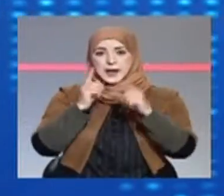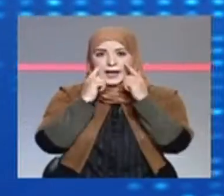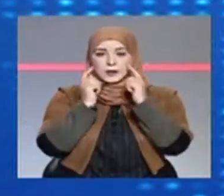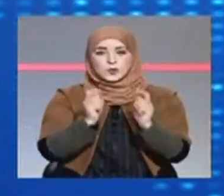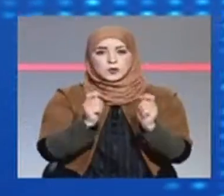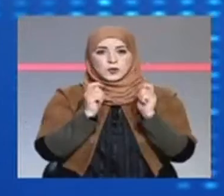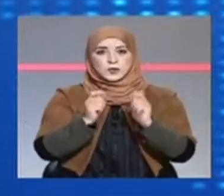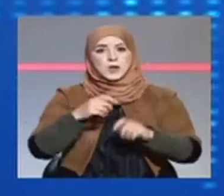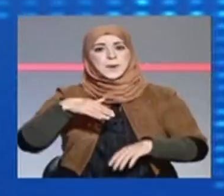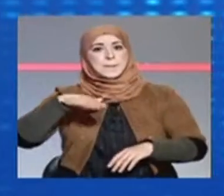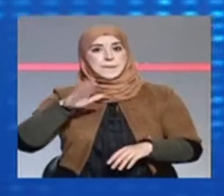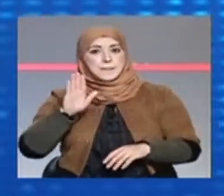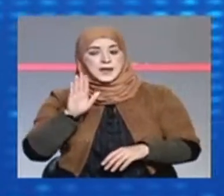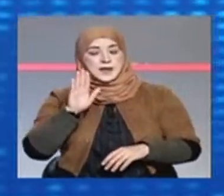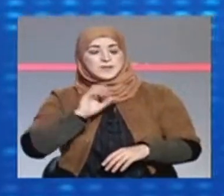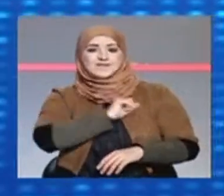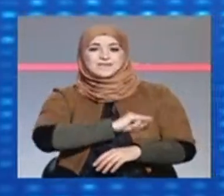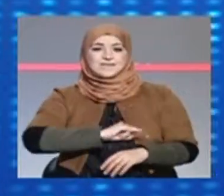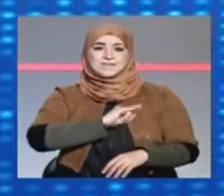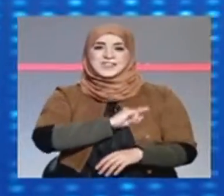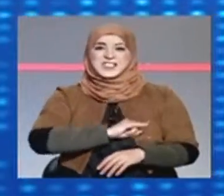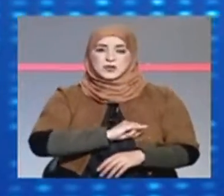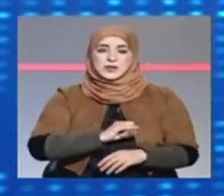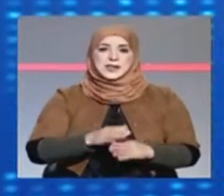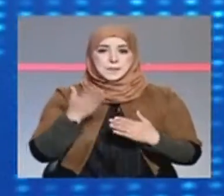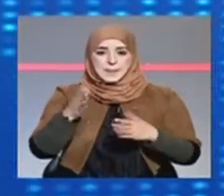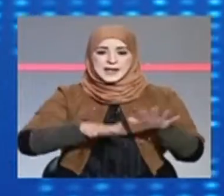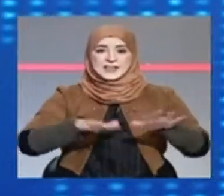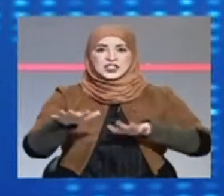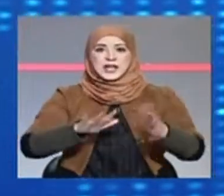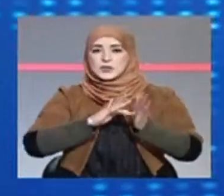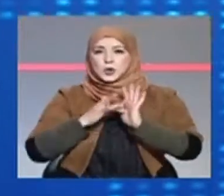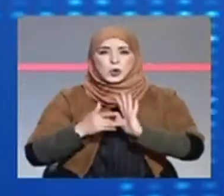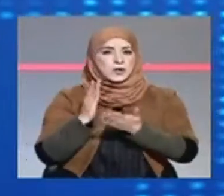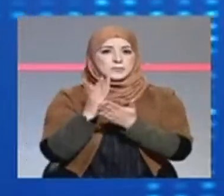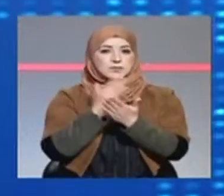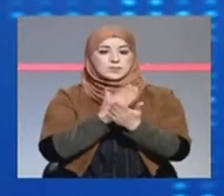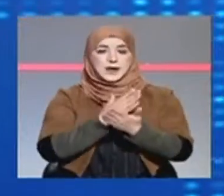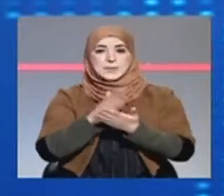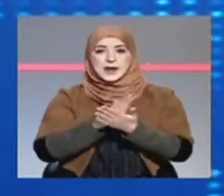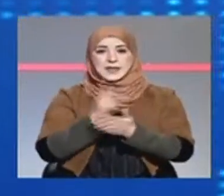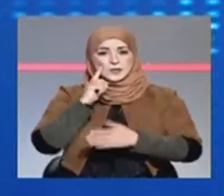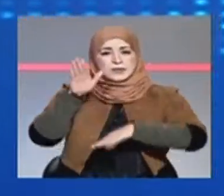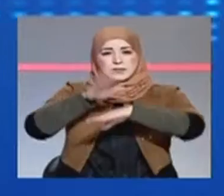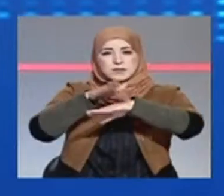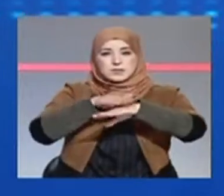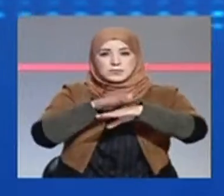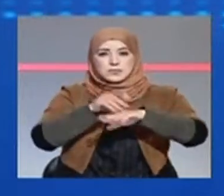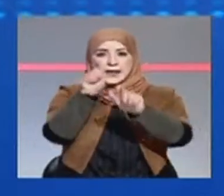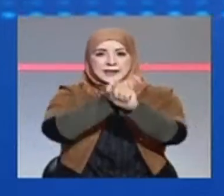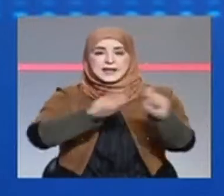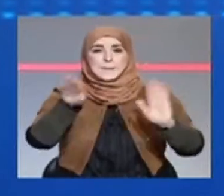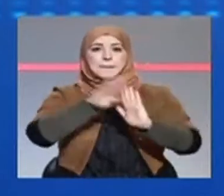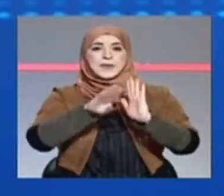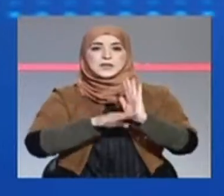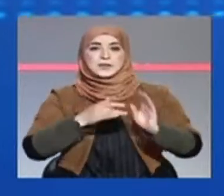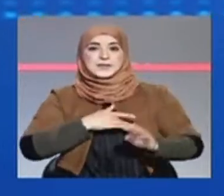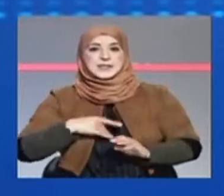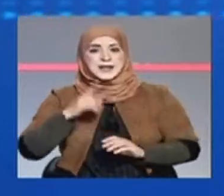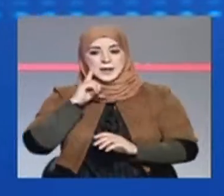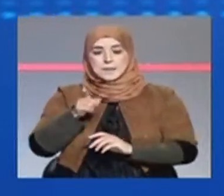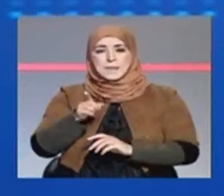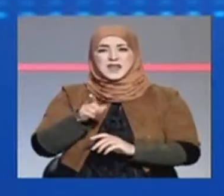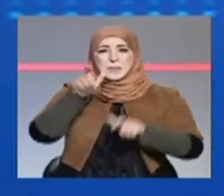يقف لكن للاسف ومع الاجراءات المتخذه كلها والدعوات الالتزام البروتوكولات الصحيه تطغى السلوكات